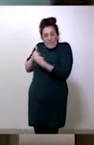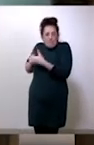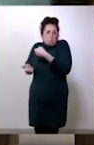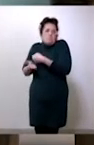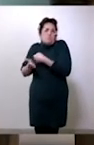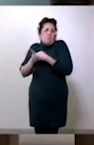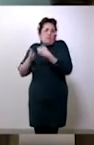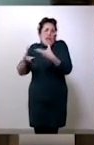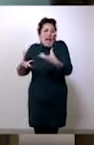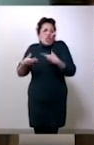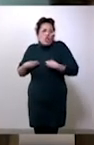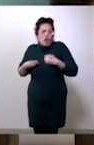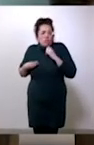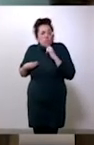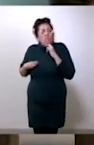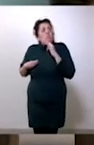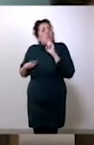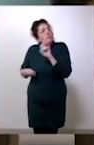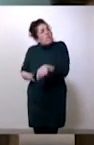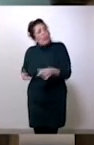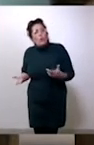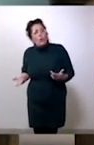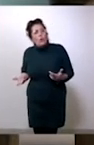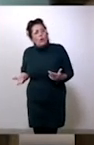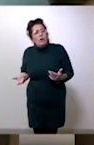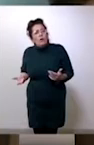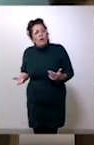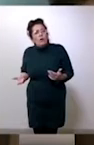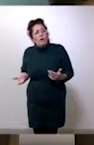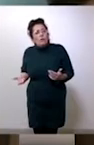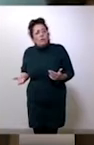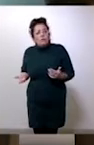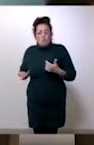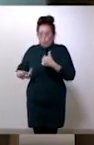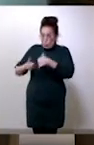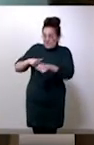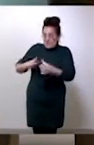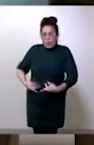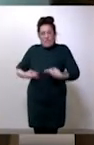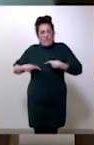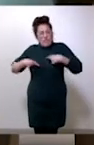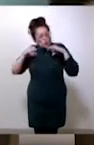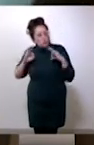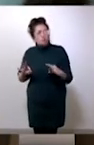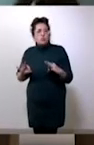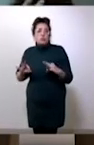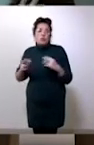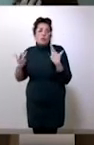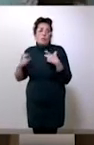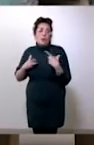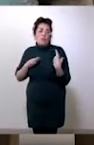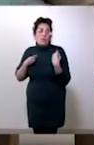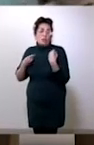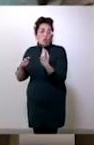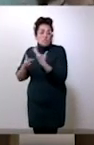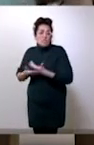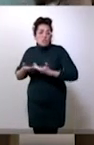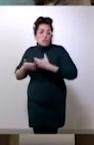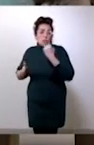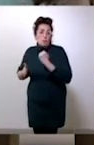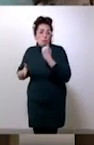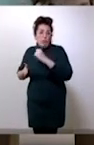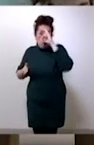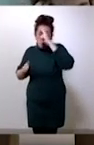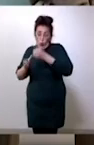et leur permettre d'avoir des conditions de vie qui soient dignes et que ne se développe pas la misère sur notre territoire avec ces